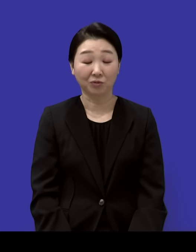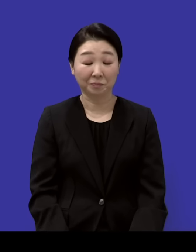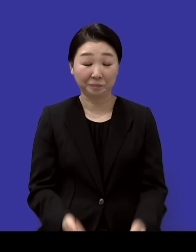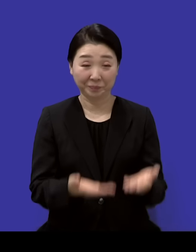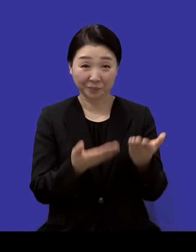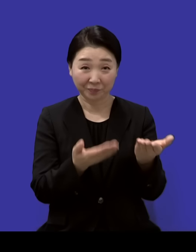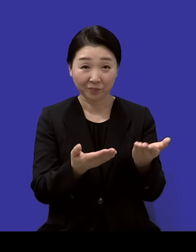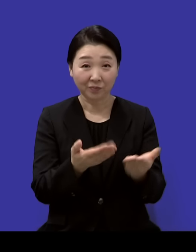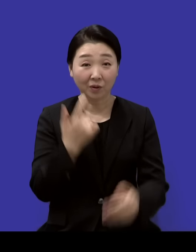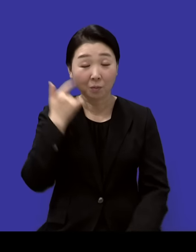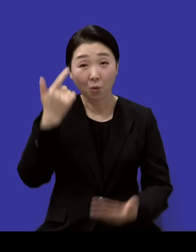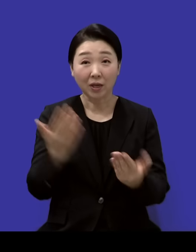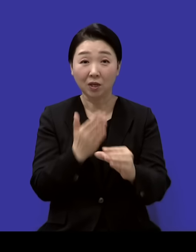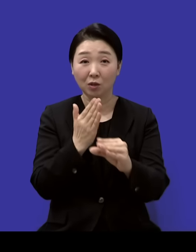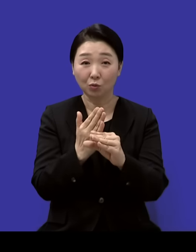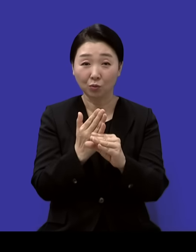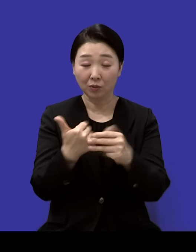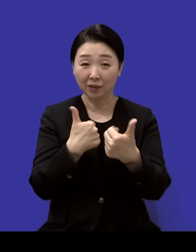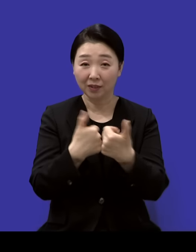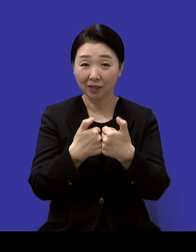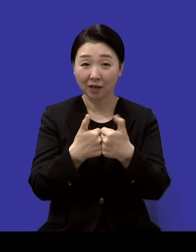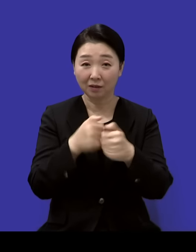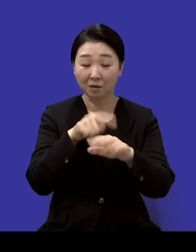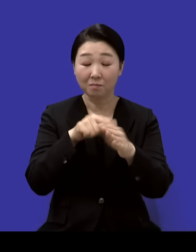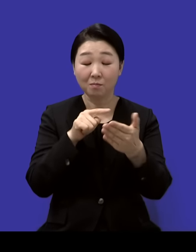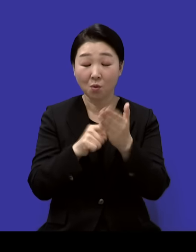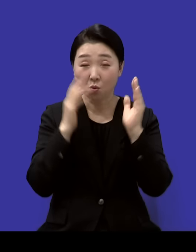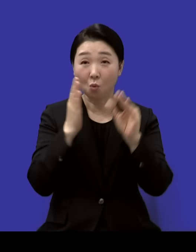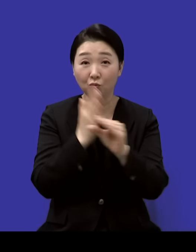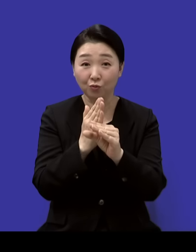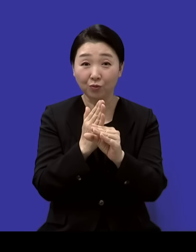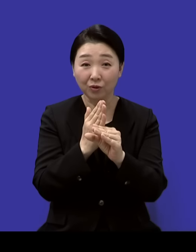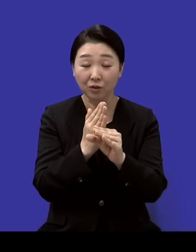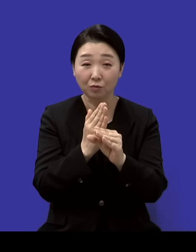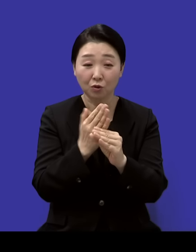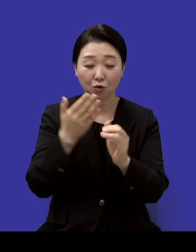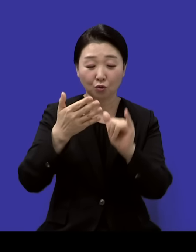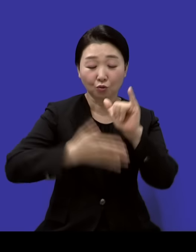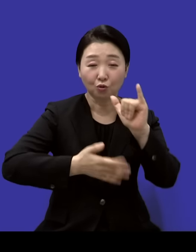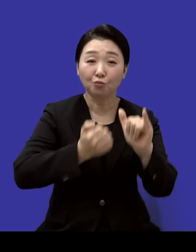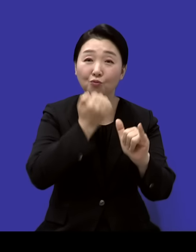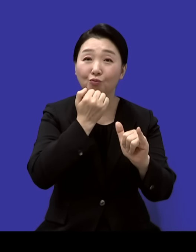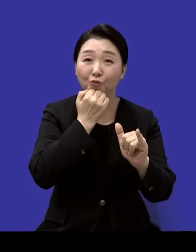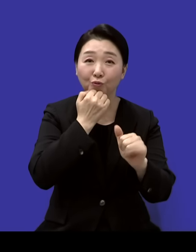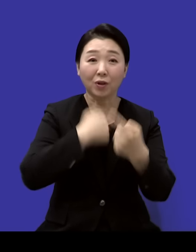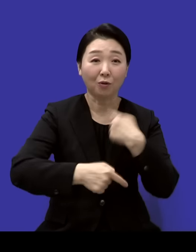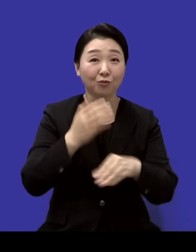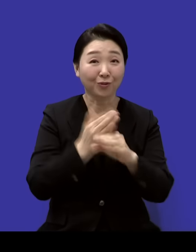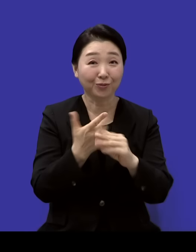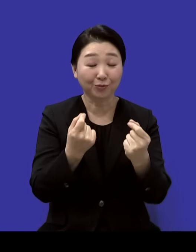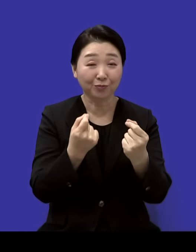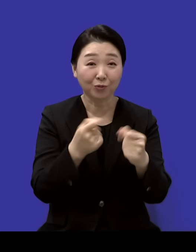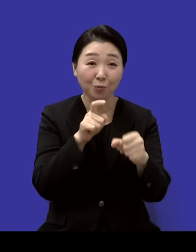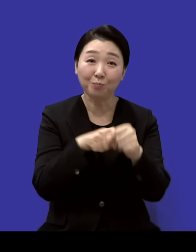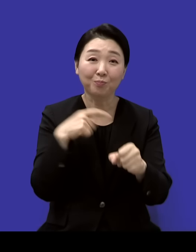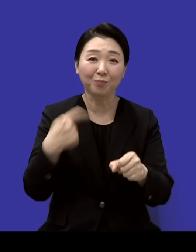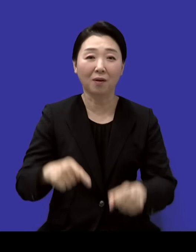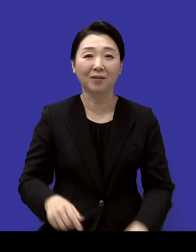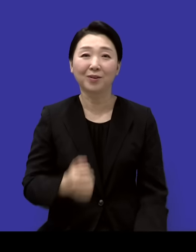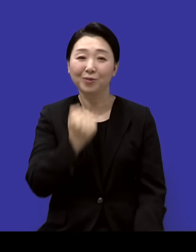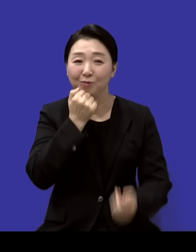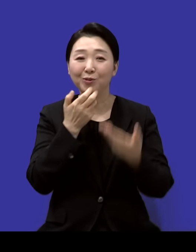목회도 하시면서 또 상담 심리를 공부하셔서 지금 웃다라는 채널을 네. 운영하고 계신다고 하는데 그 어떤 채널인가요, 정확히요?